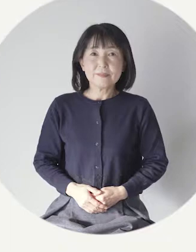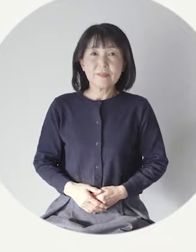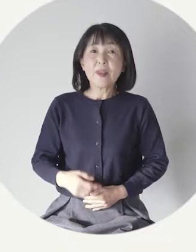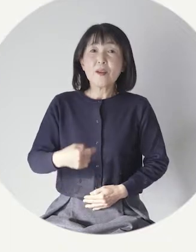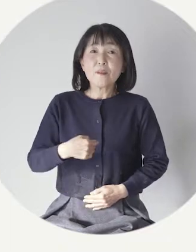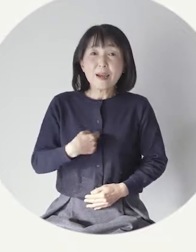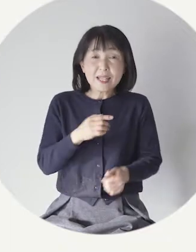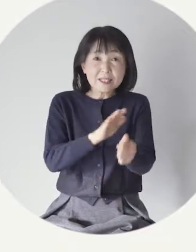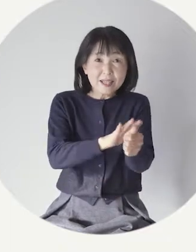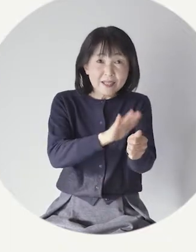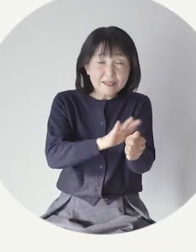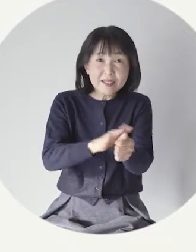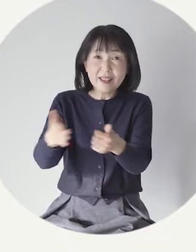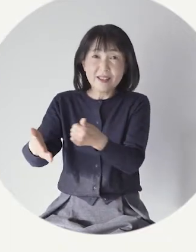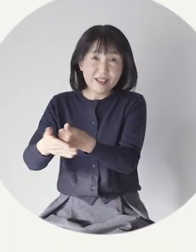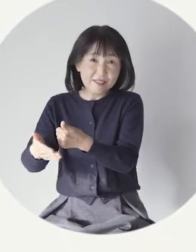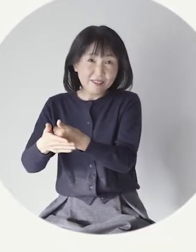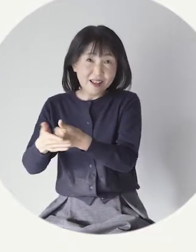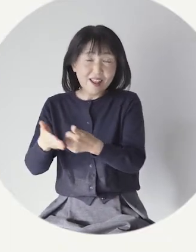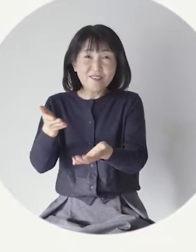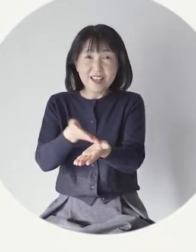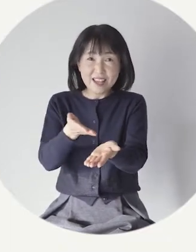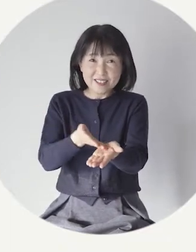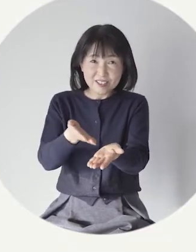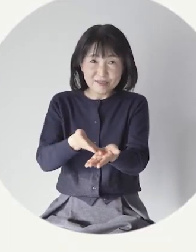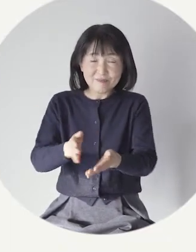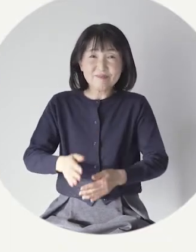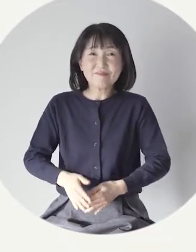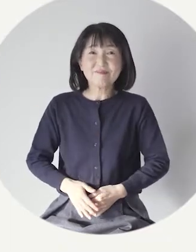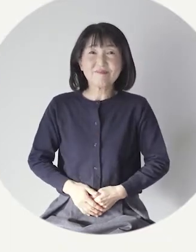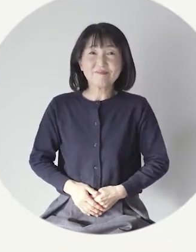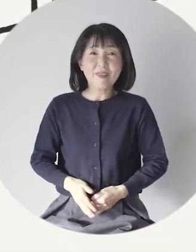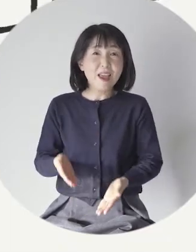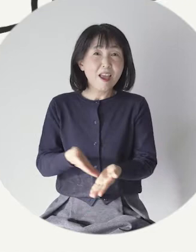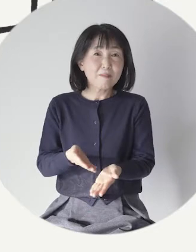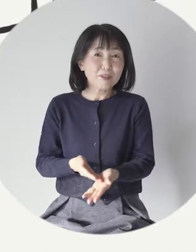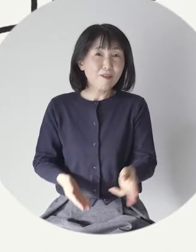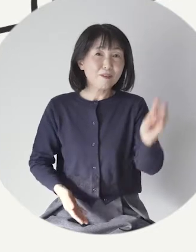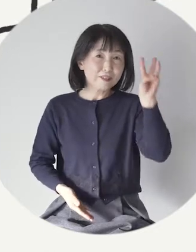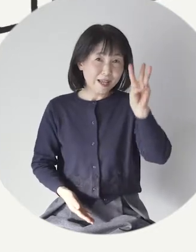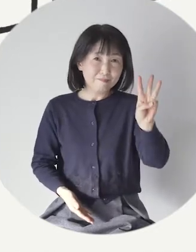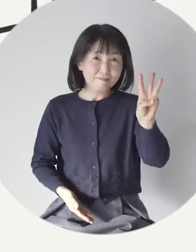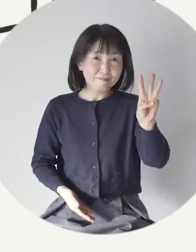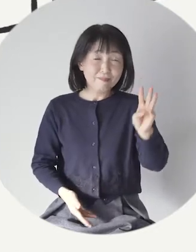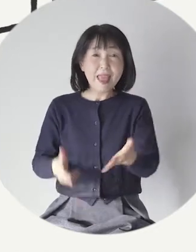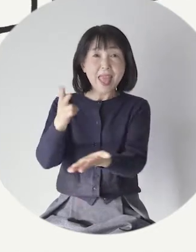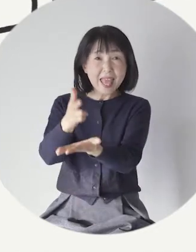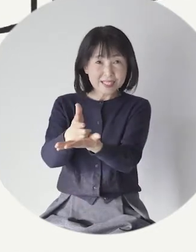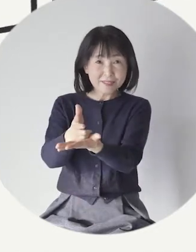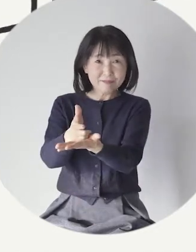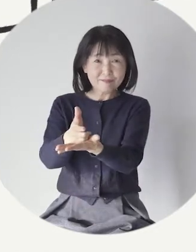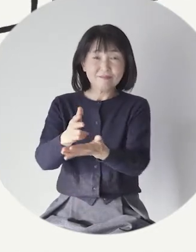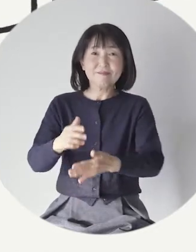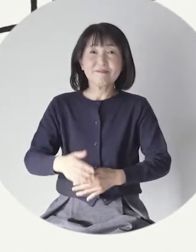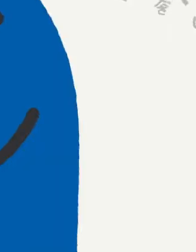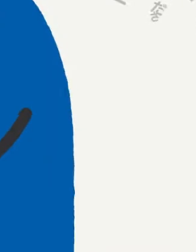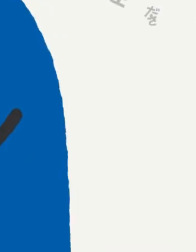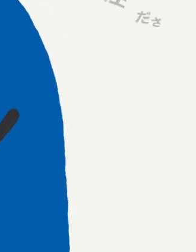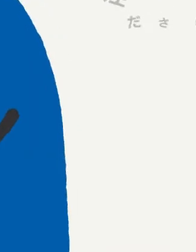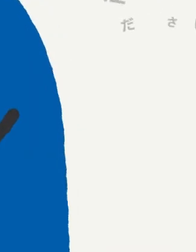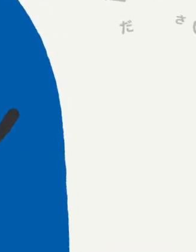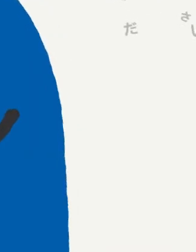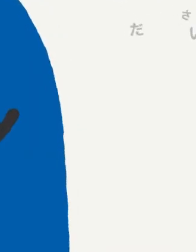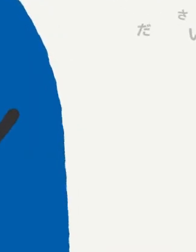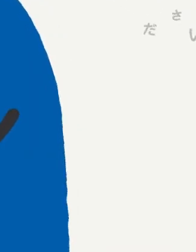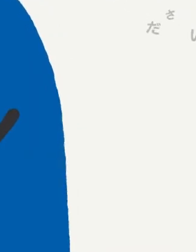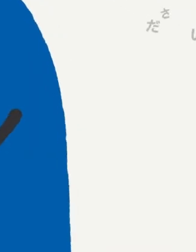ソーシャルグッドジャーニー福岡、私が助けて助けられる話、エピソード3、駅にて。 早い